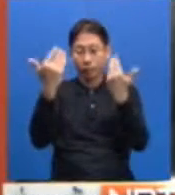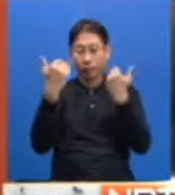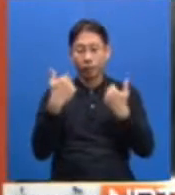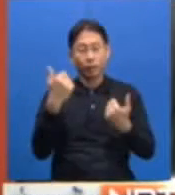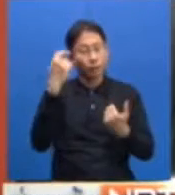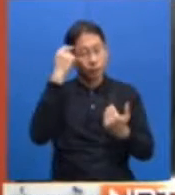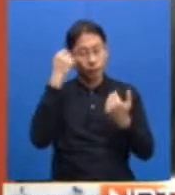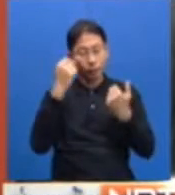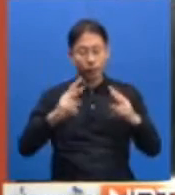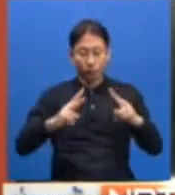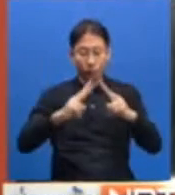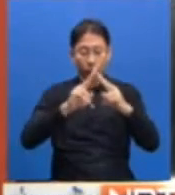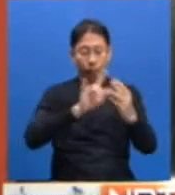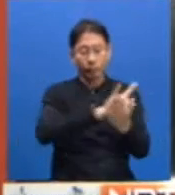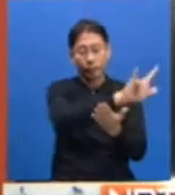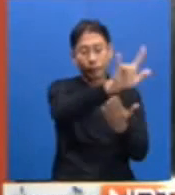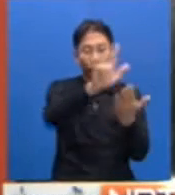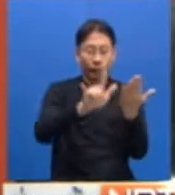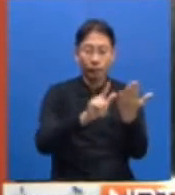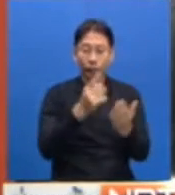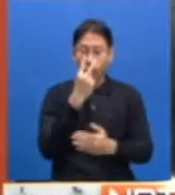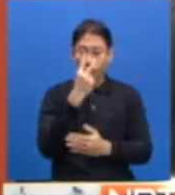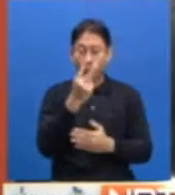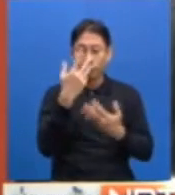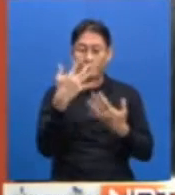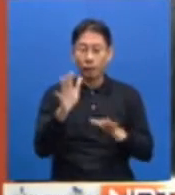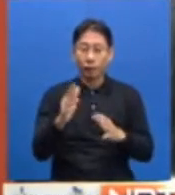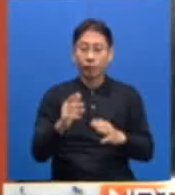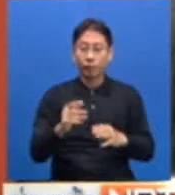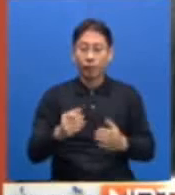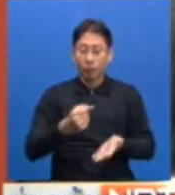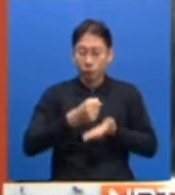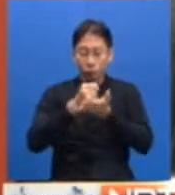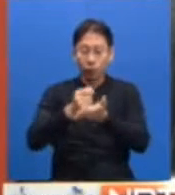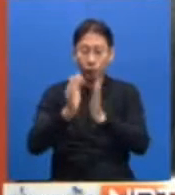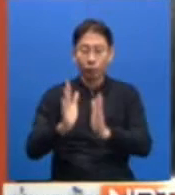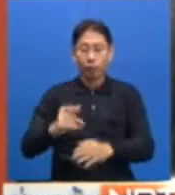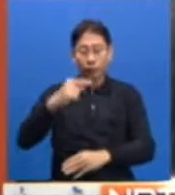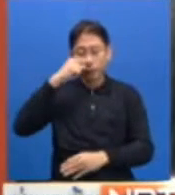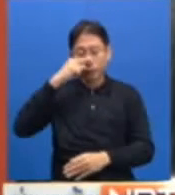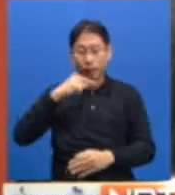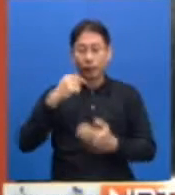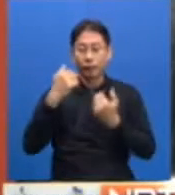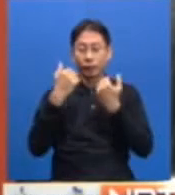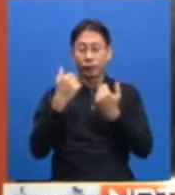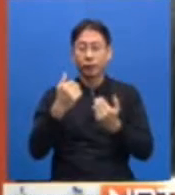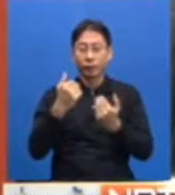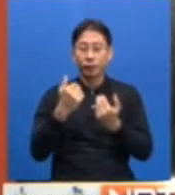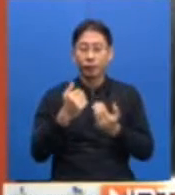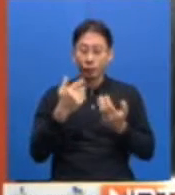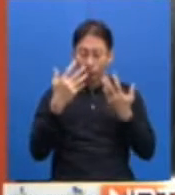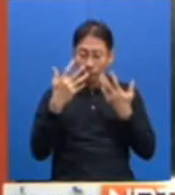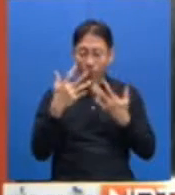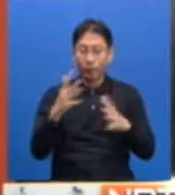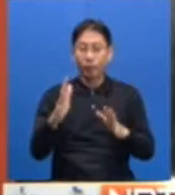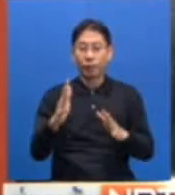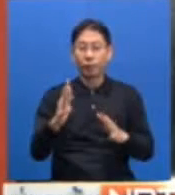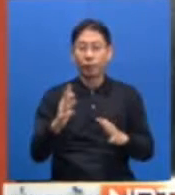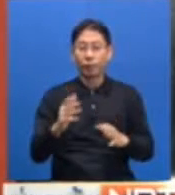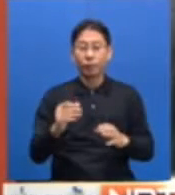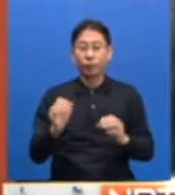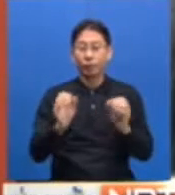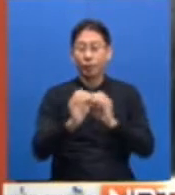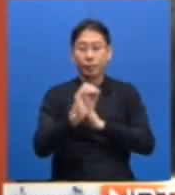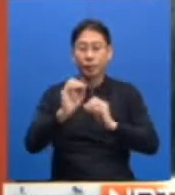การต่างประเทศเห็นว่าการติดตามสถานการณ์การดำเนินการช่วยเหลือคนไทยในลิเบียอย่างใกล้ชิดนะครับ